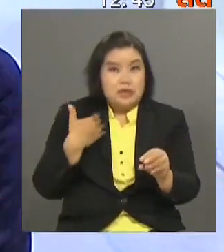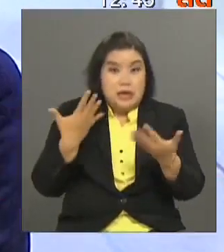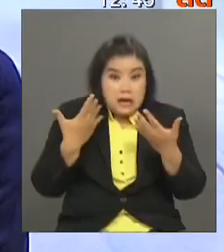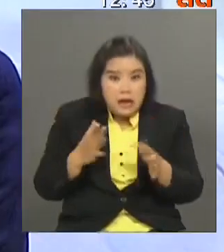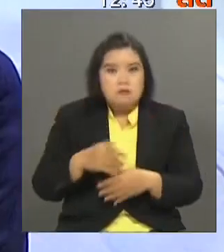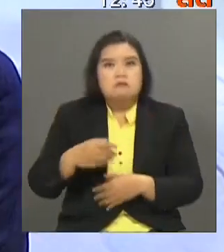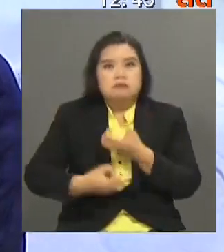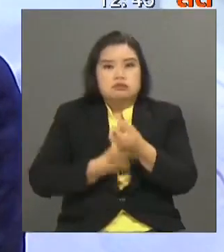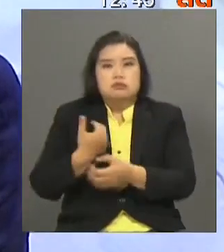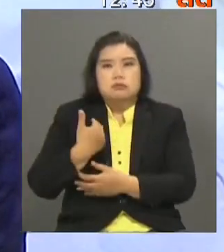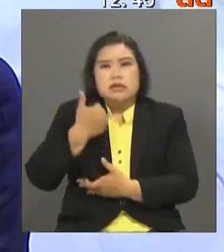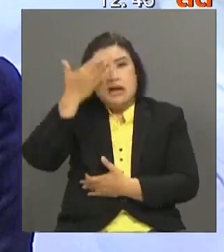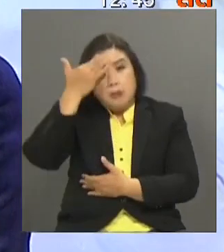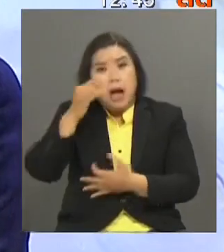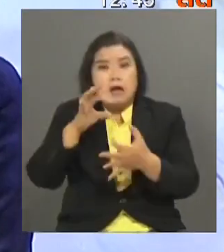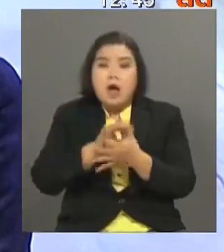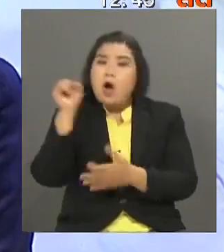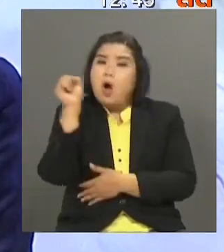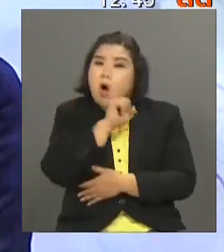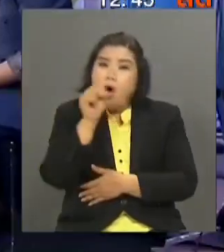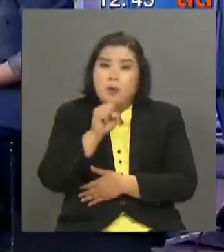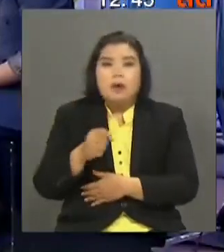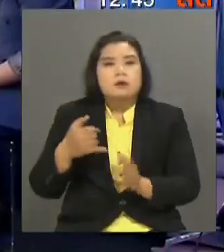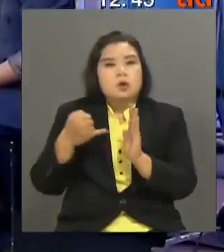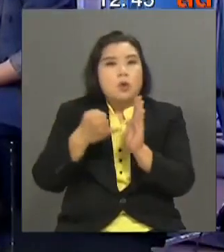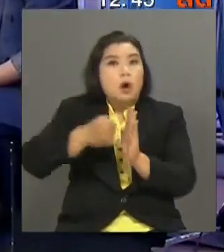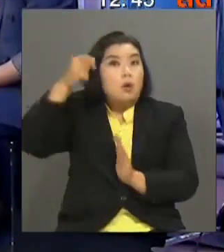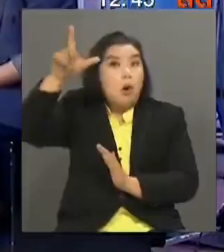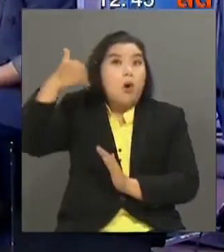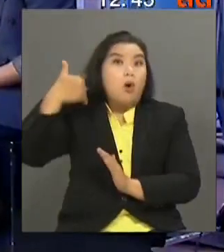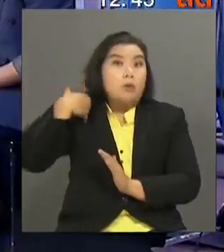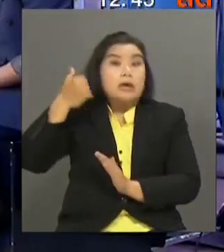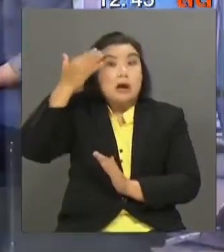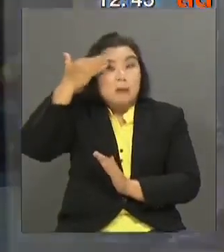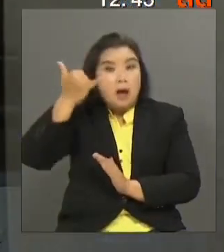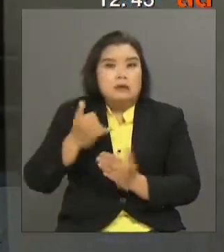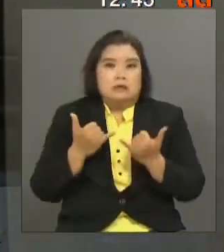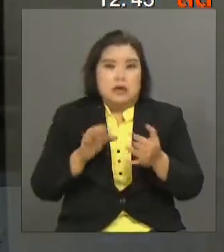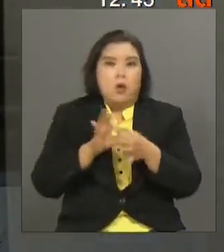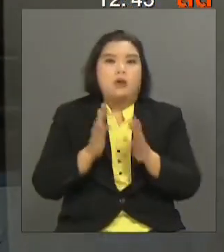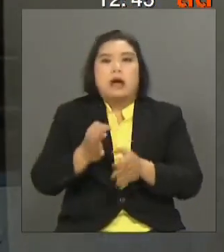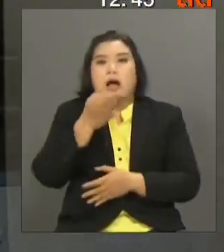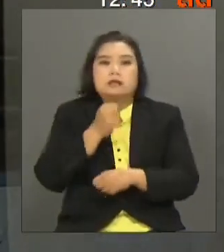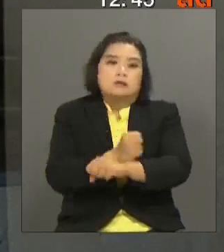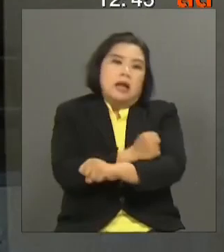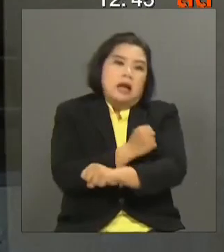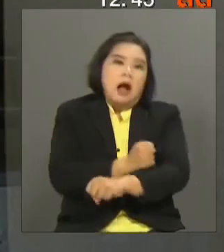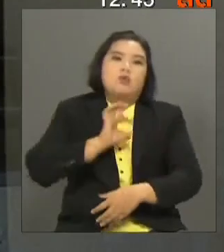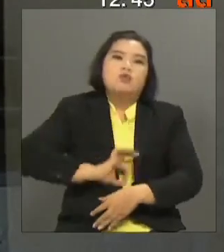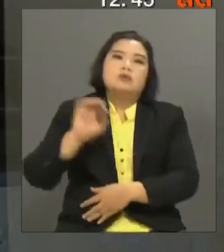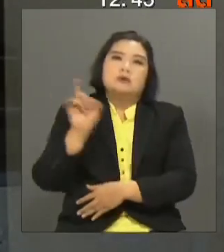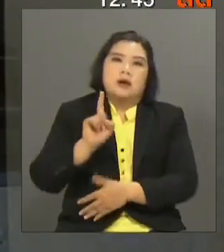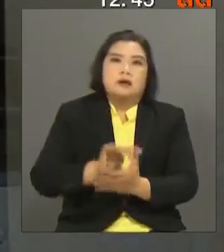รายการสารพันลั่นทุ่งบางเขนตอนแรงงานแรงใจในเพลงลูกทุ่ง สมัครขายขนมปังสังขย